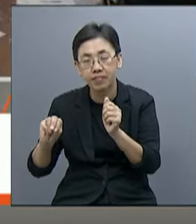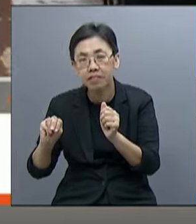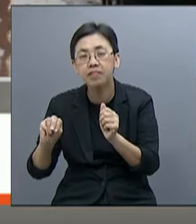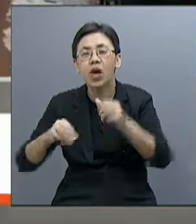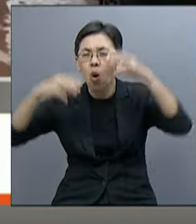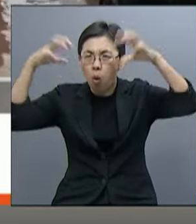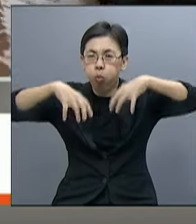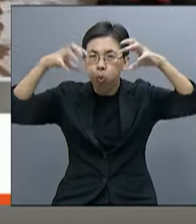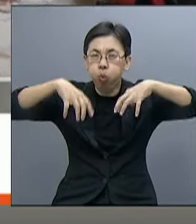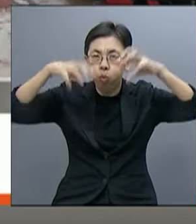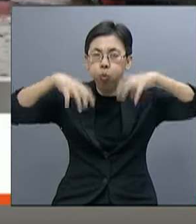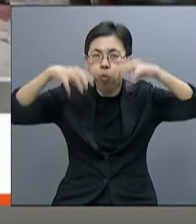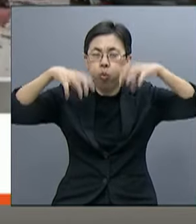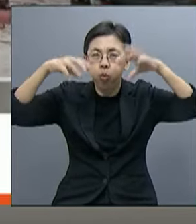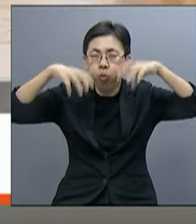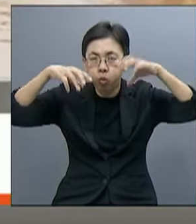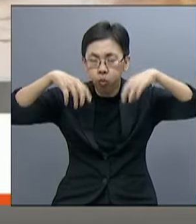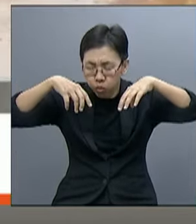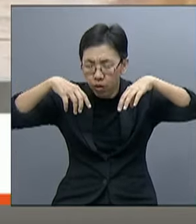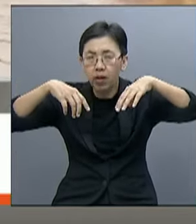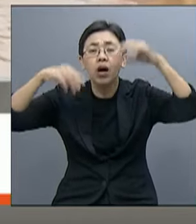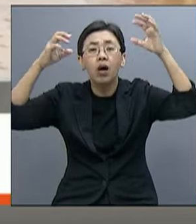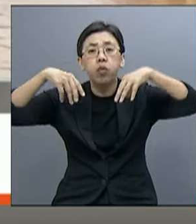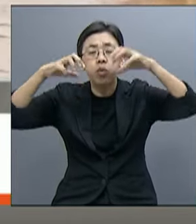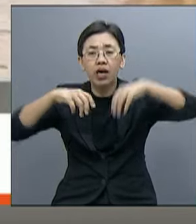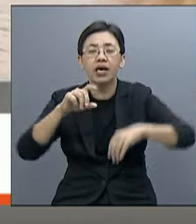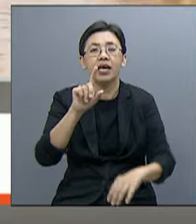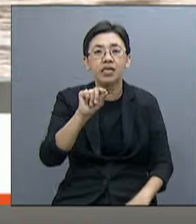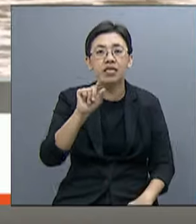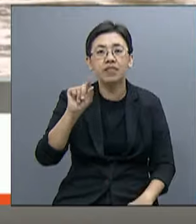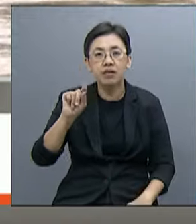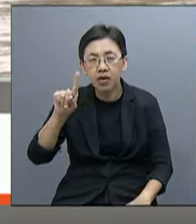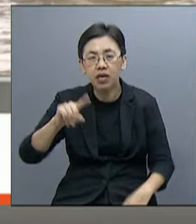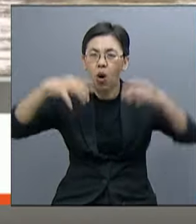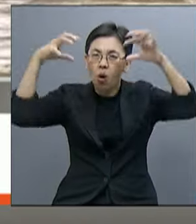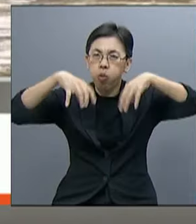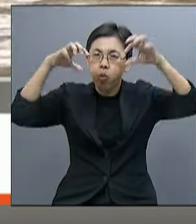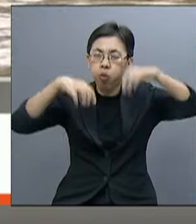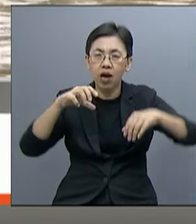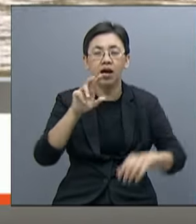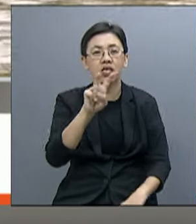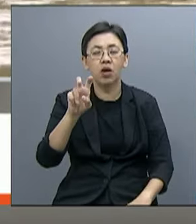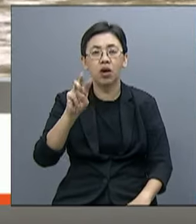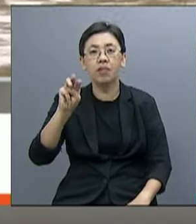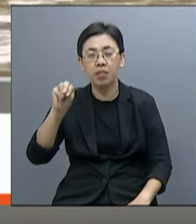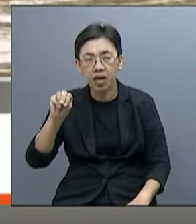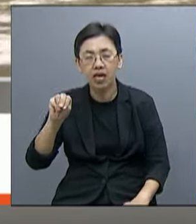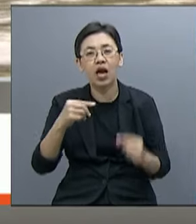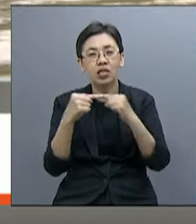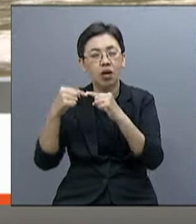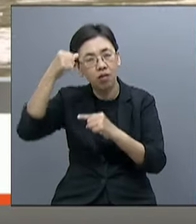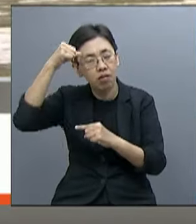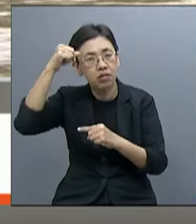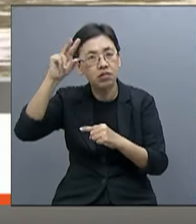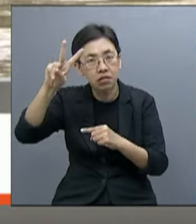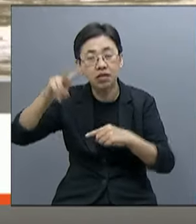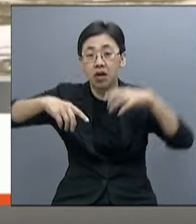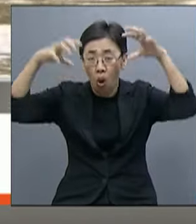ตกหนักนะฮะอย่างที่ผมเรียนนะครับว่า20-21นี่ตก200มิลลิเมตร2วันเลยต่อเนื่องกันนะครับน้ำที่ตกบ